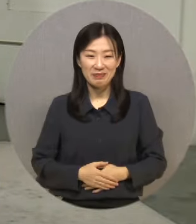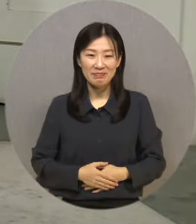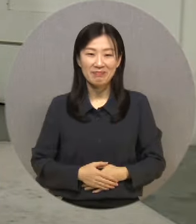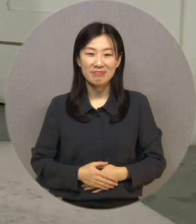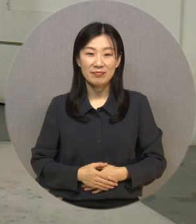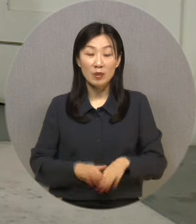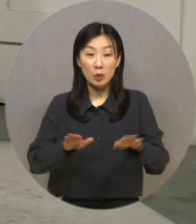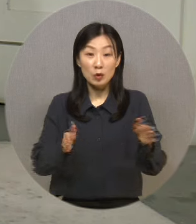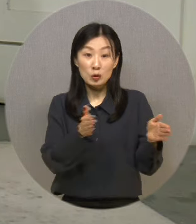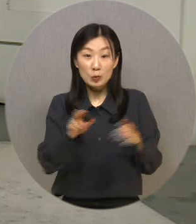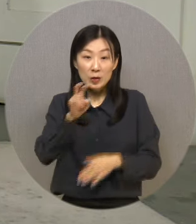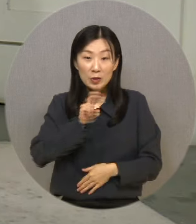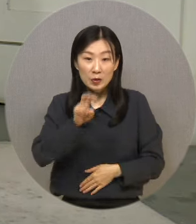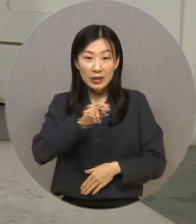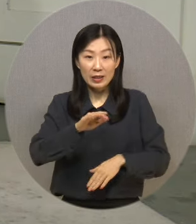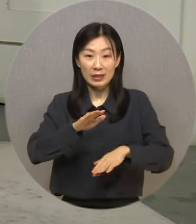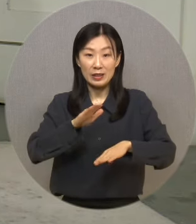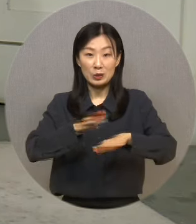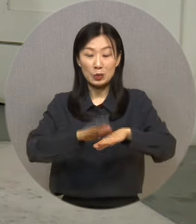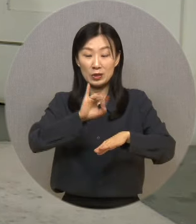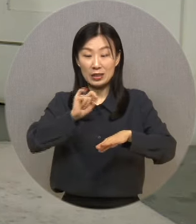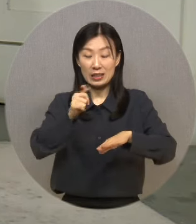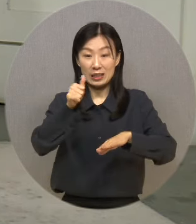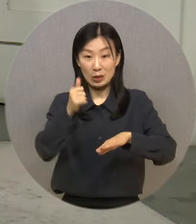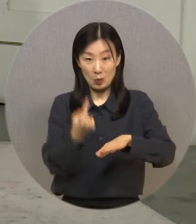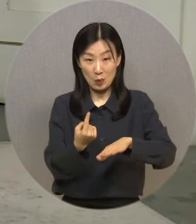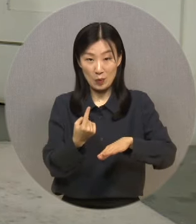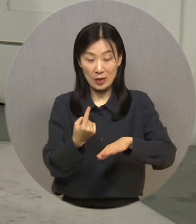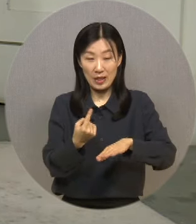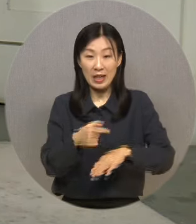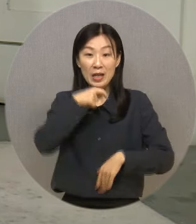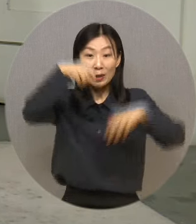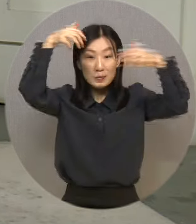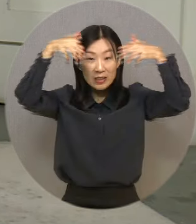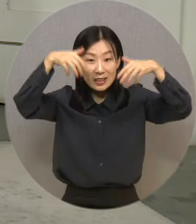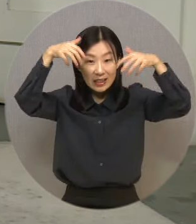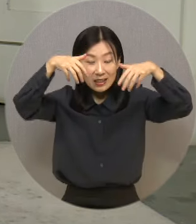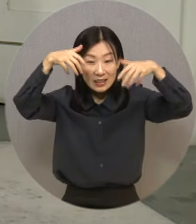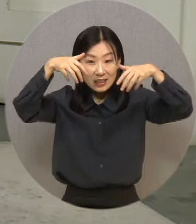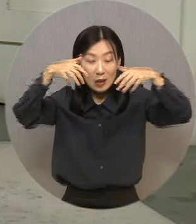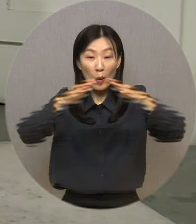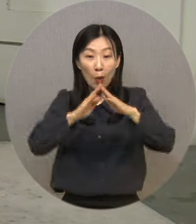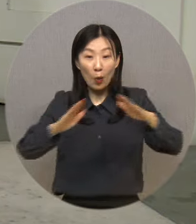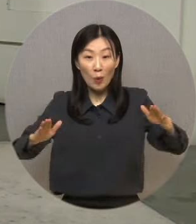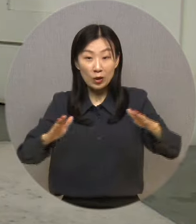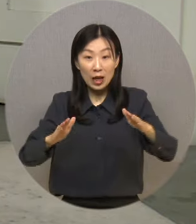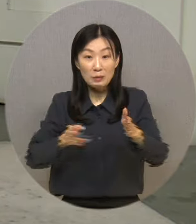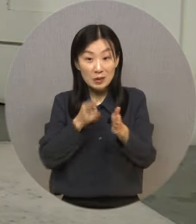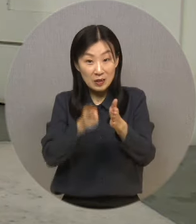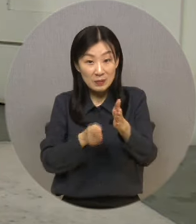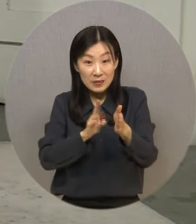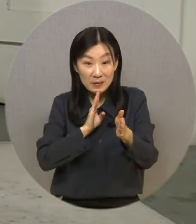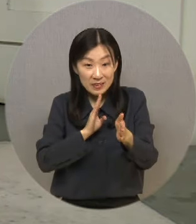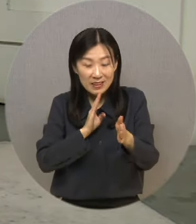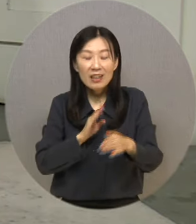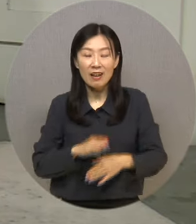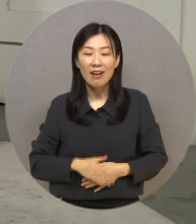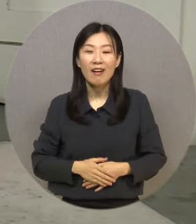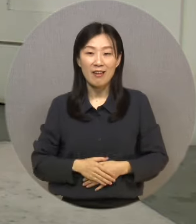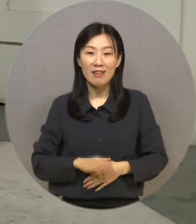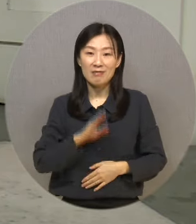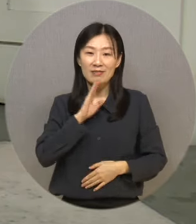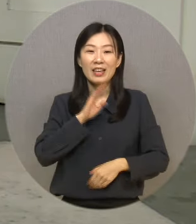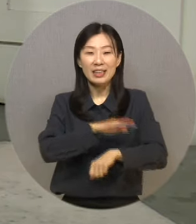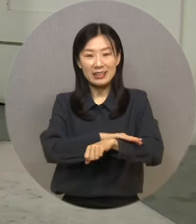곡이 손인호의 비 내리는 호남선입니다. 네네. 네, 네. 잘 불러주시기 바랍니다. 고향에 못